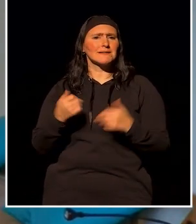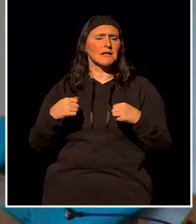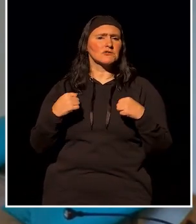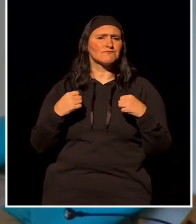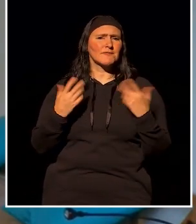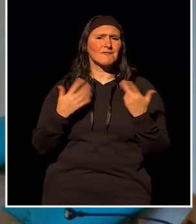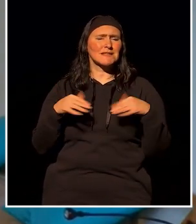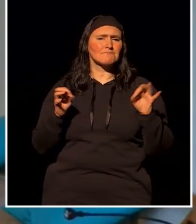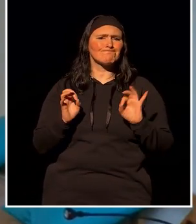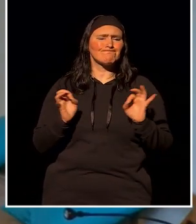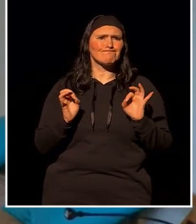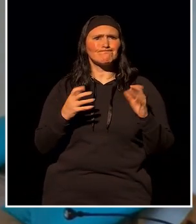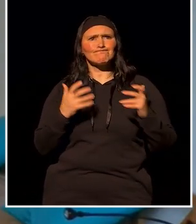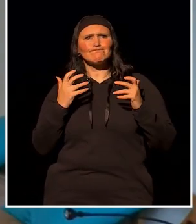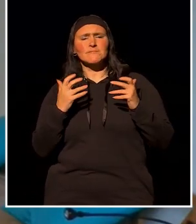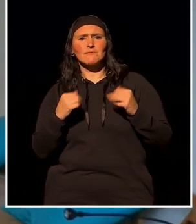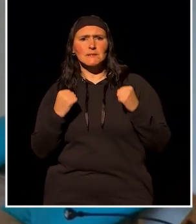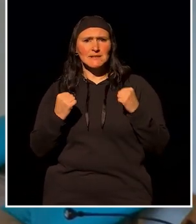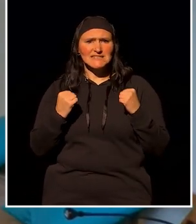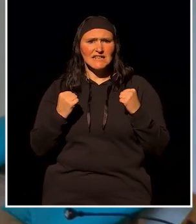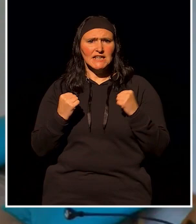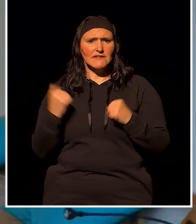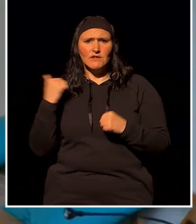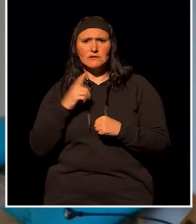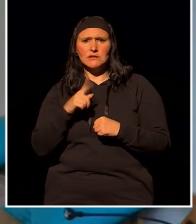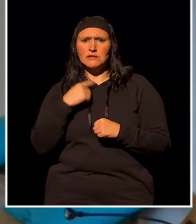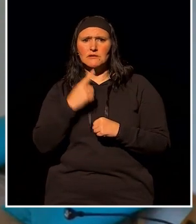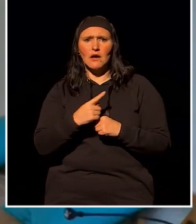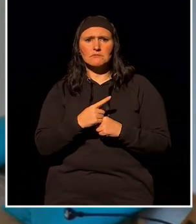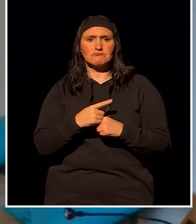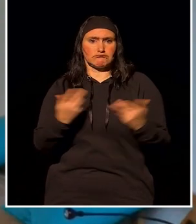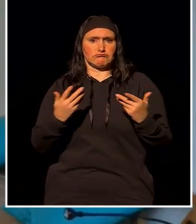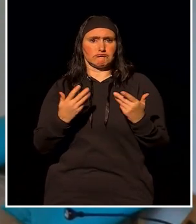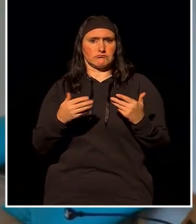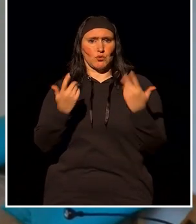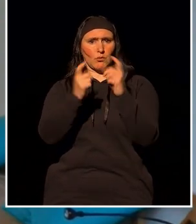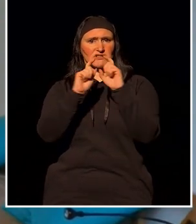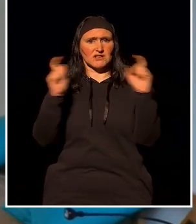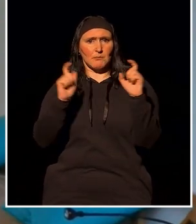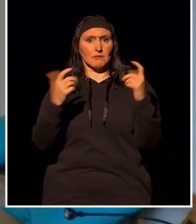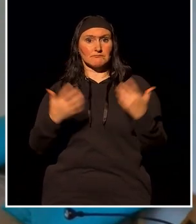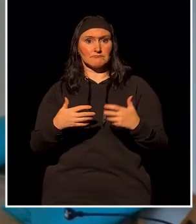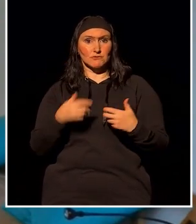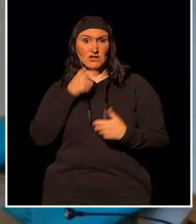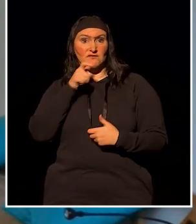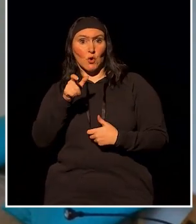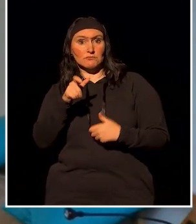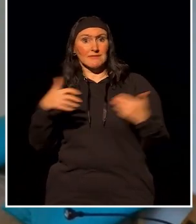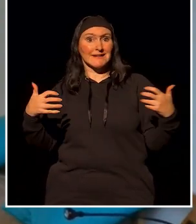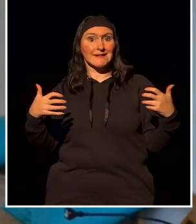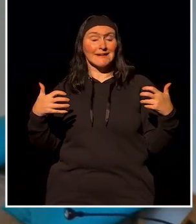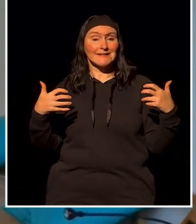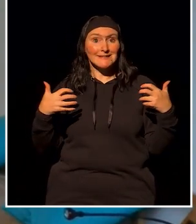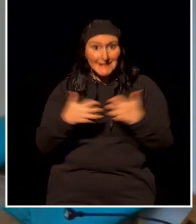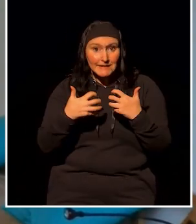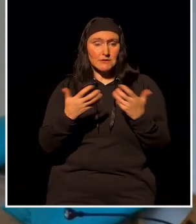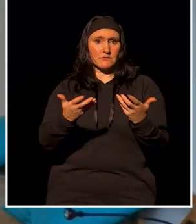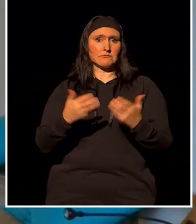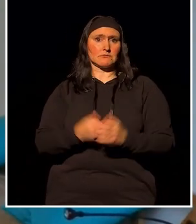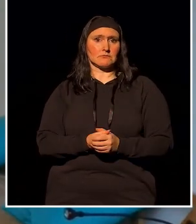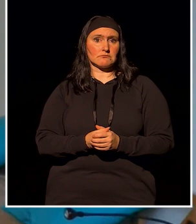nicht genannt worden von dir, nämlich der Krieg. Und das ist, wenn man guckt